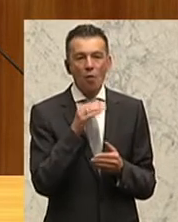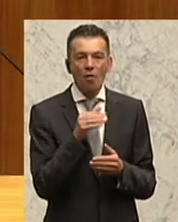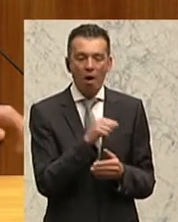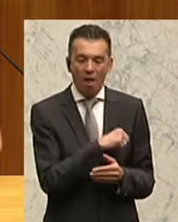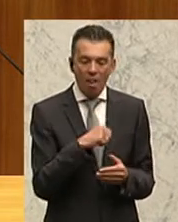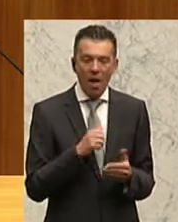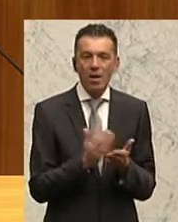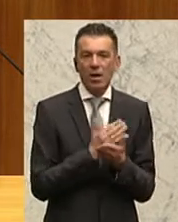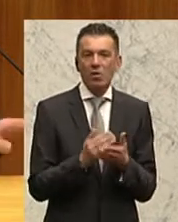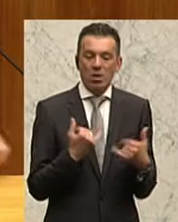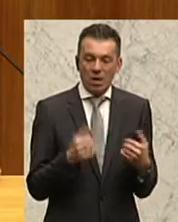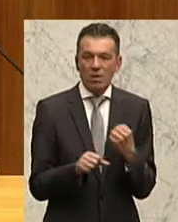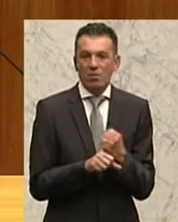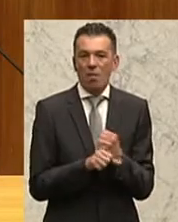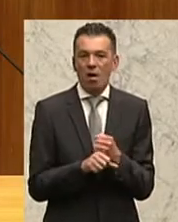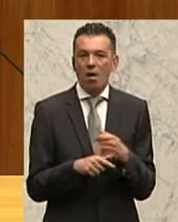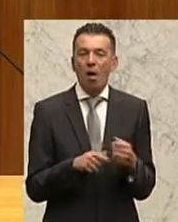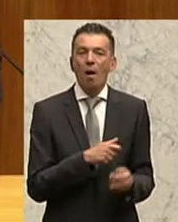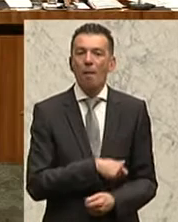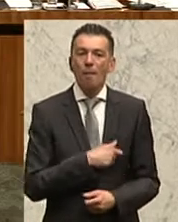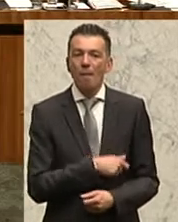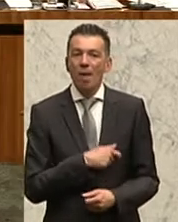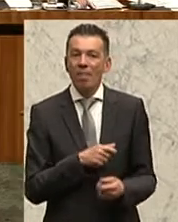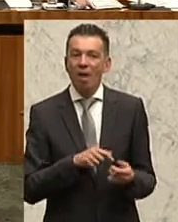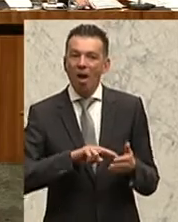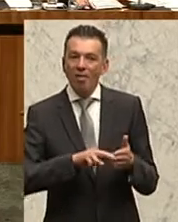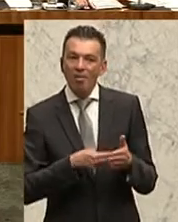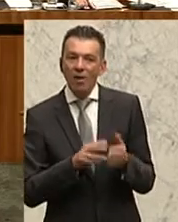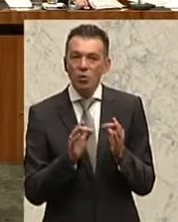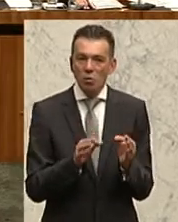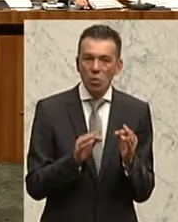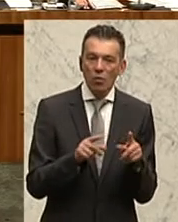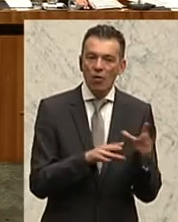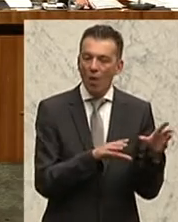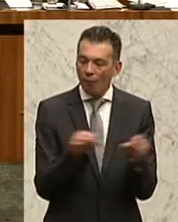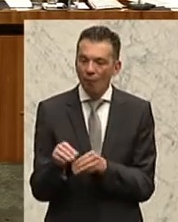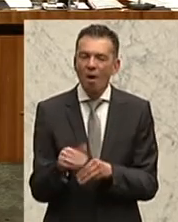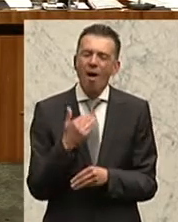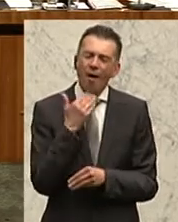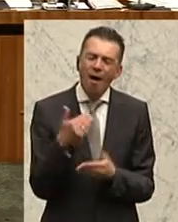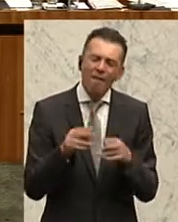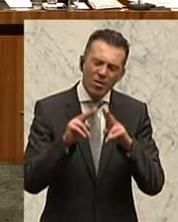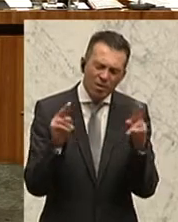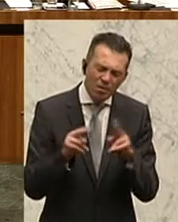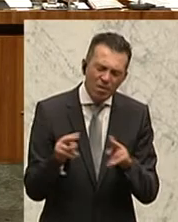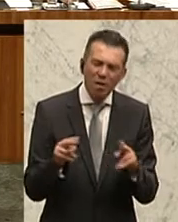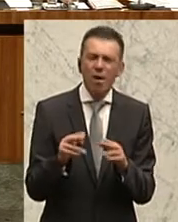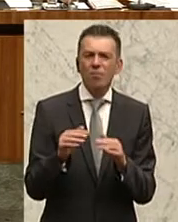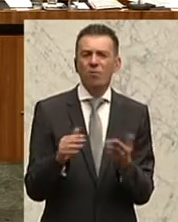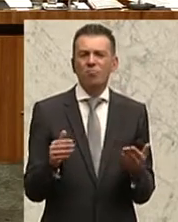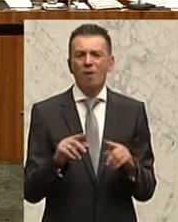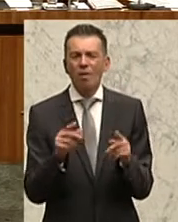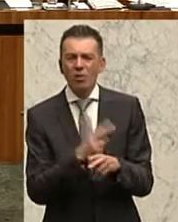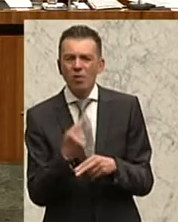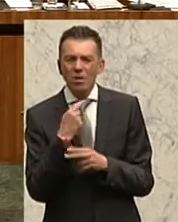günstig, da sind wir dann weg. Ganz egal, was die internationale Landschaft sagt, egal, was die Soldaten sagen, weil das wäre günstig. Und vielleicht haben Sie auch einen Tipp